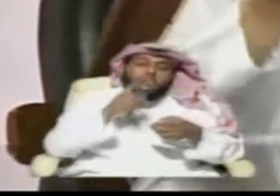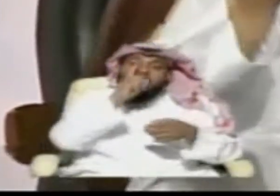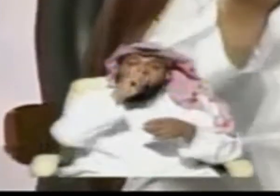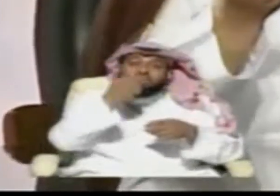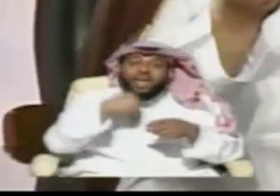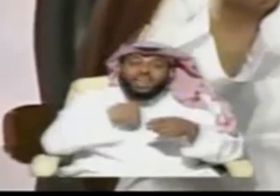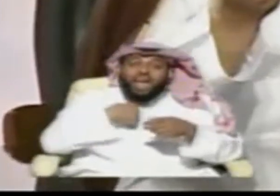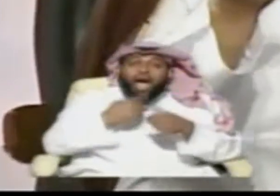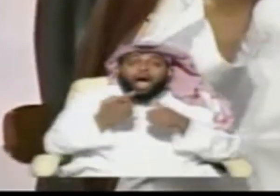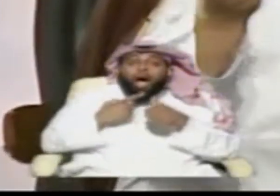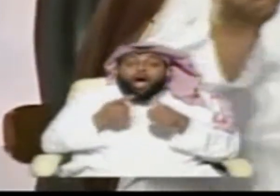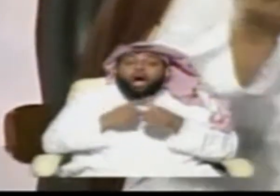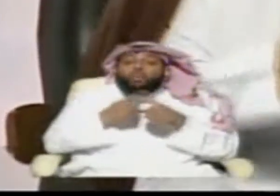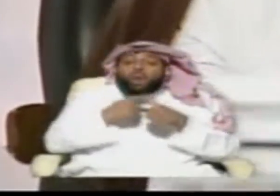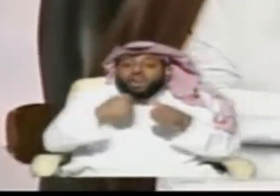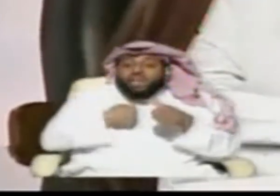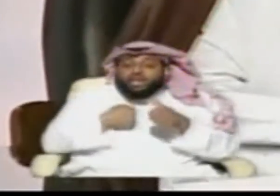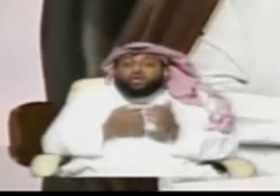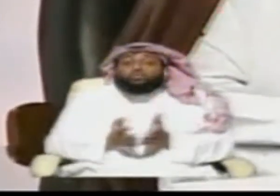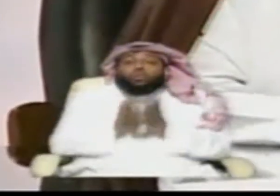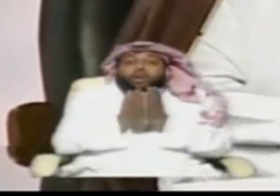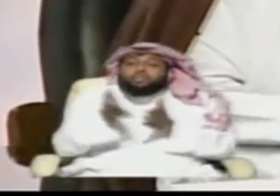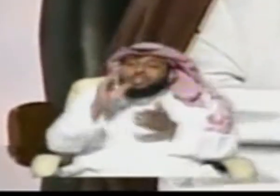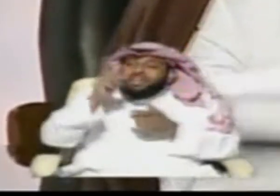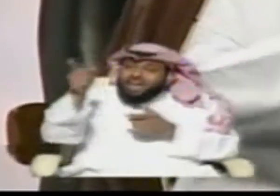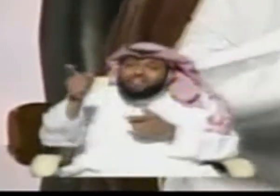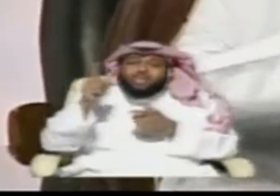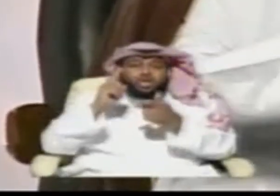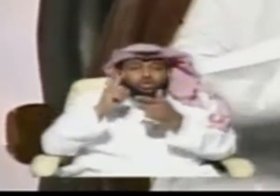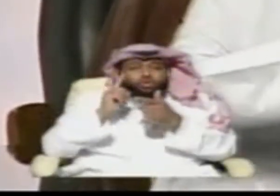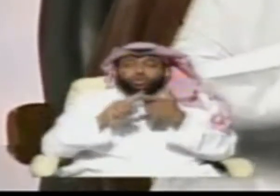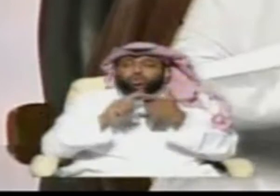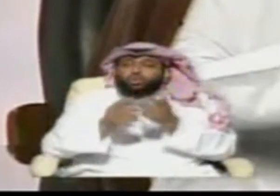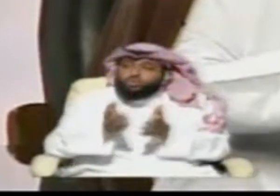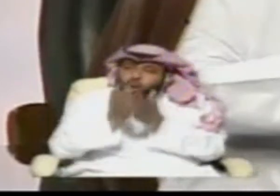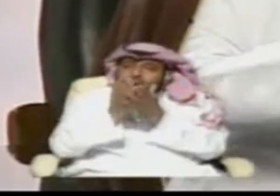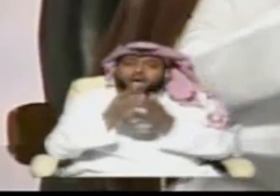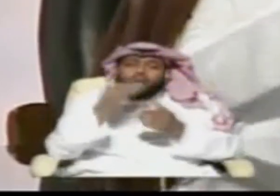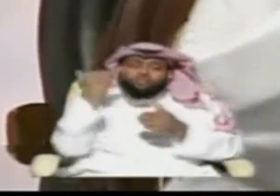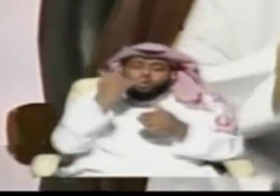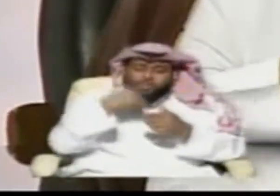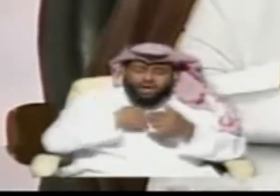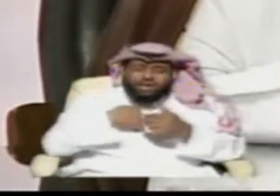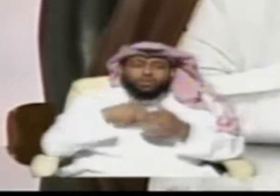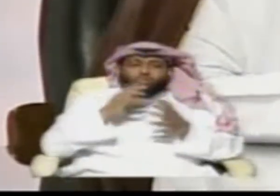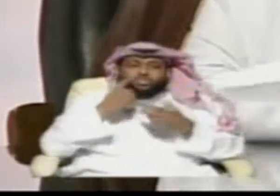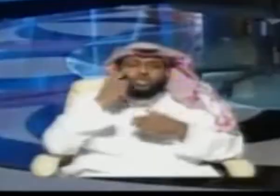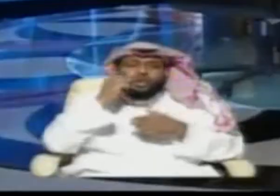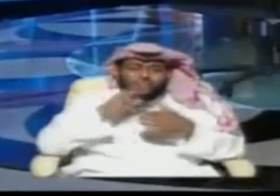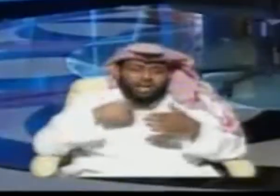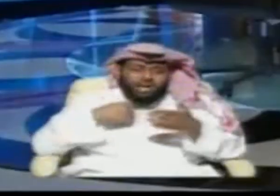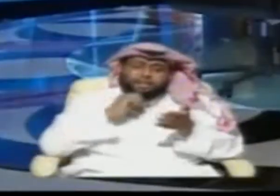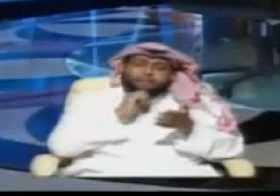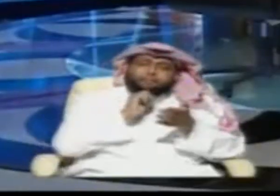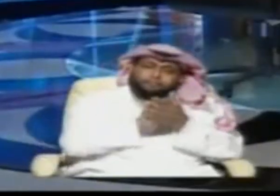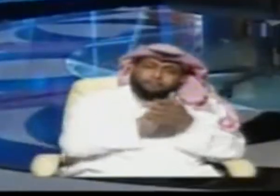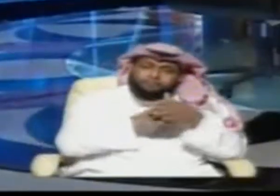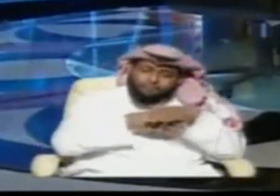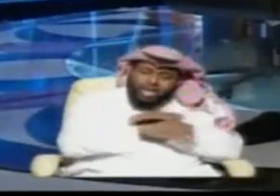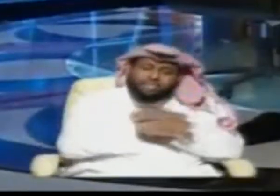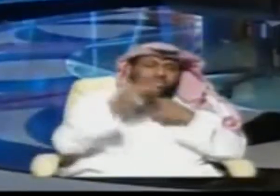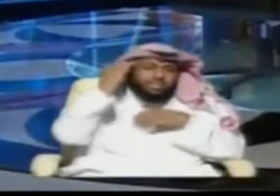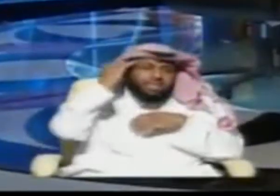وأنت وأنت وأنت، هل نقنت في بيوتنا أو في دعواتنا عموما، سواء في سجودنا